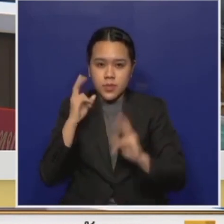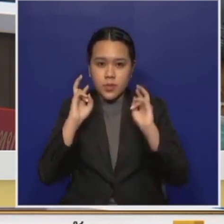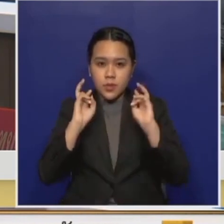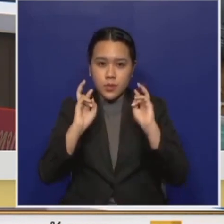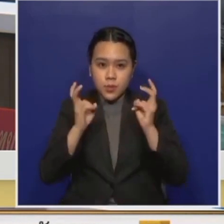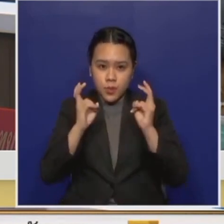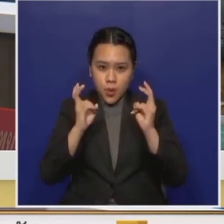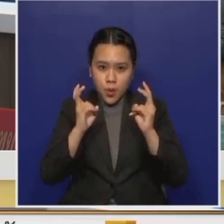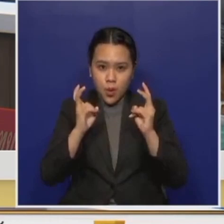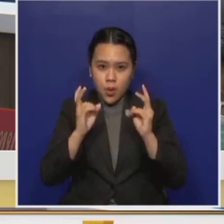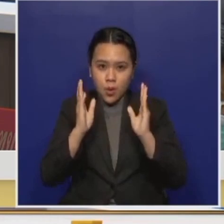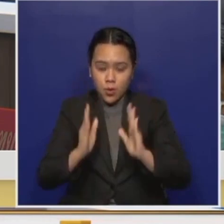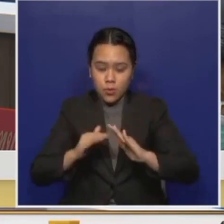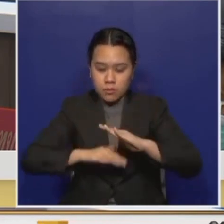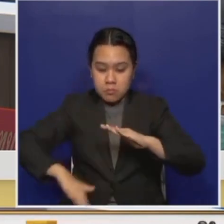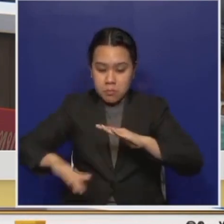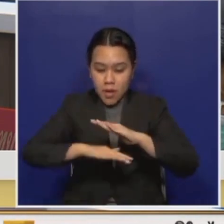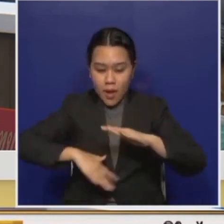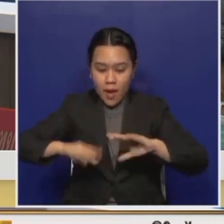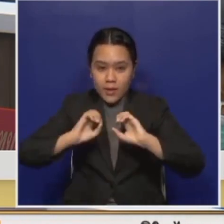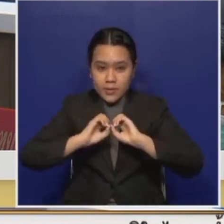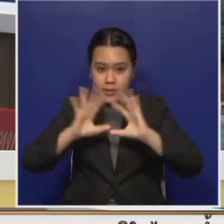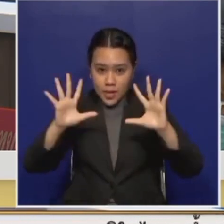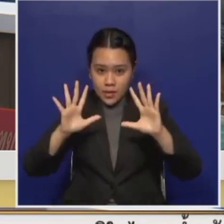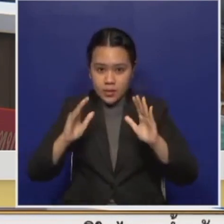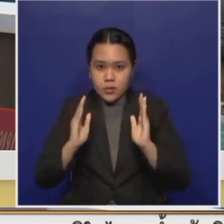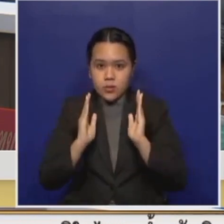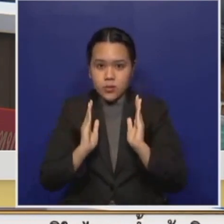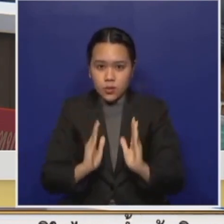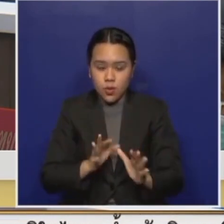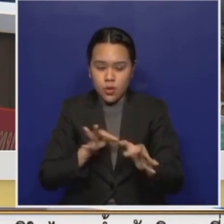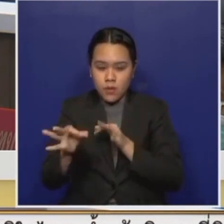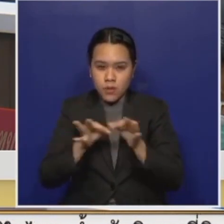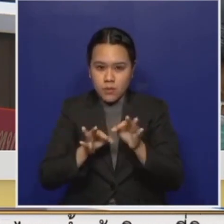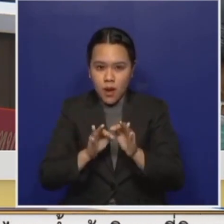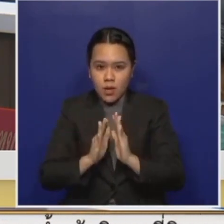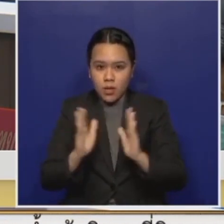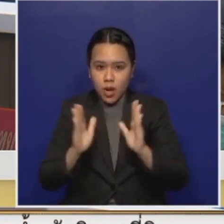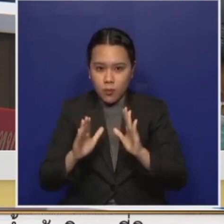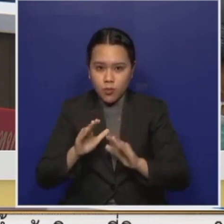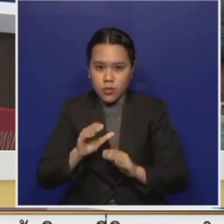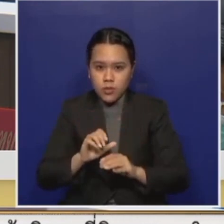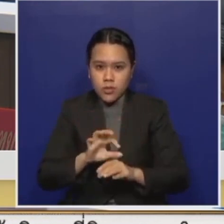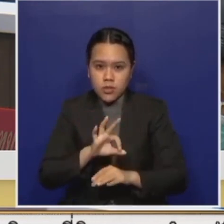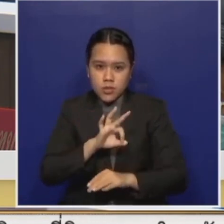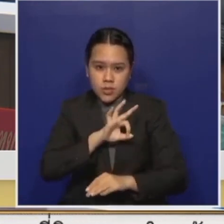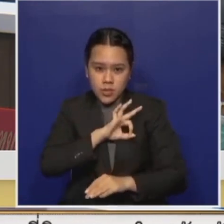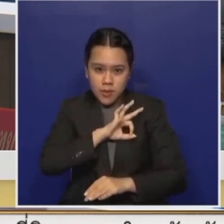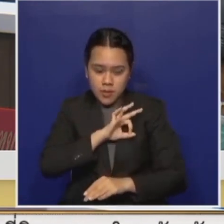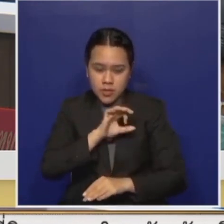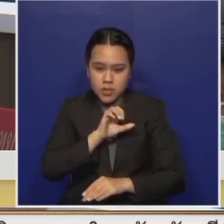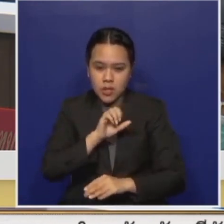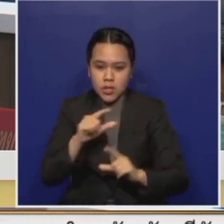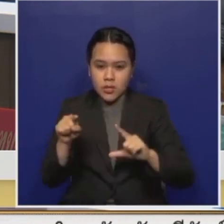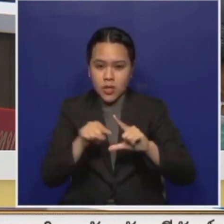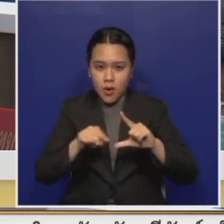ที่มีพยายามหลกฐานชัดเจนนะครัของผู้อειภ dispos. RRบคุสมาชิกภัก 9 ไกลครัธ่านสสอพิจารณ์ ได้ย